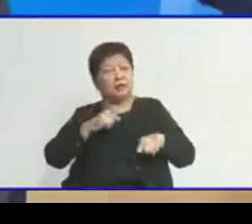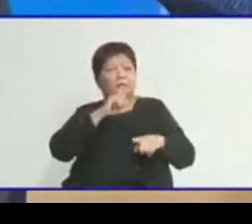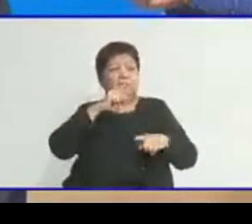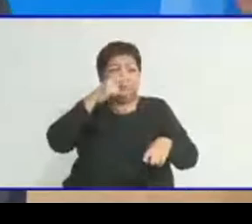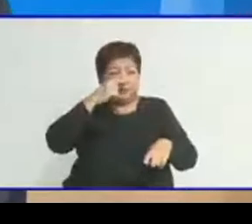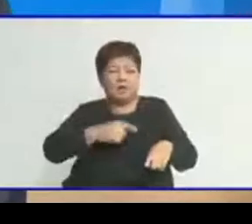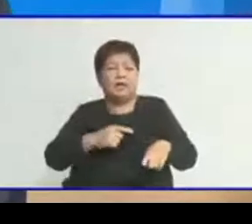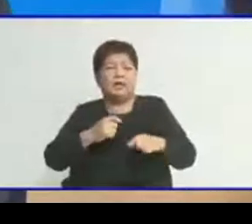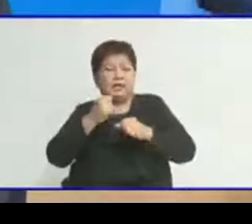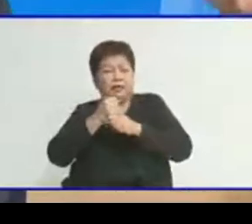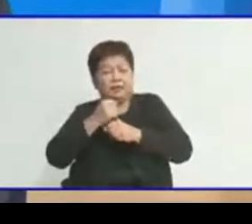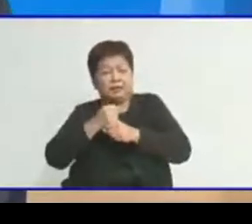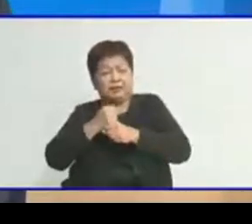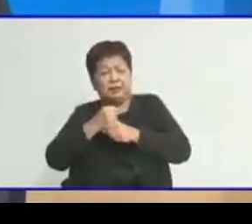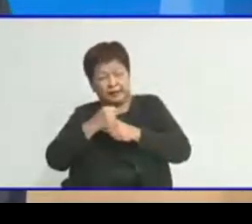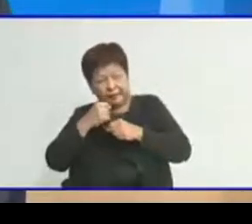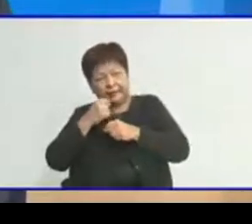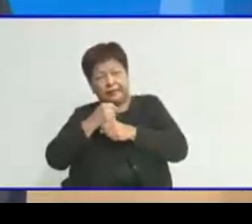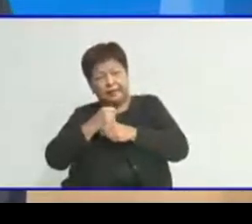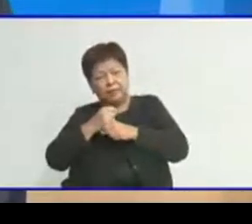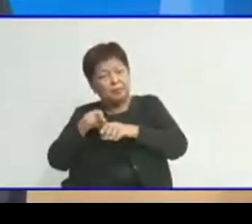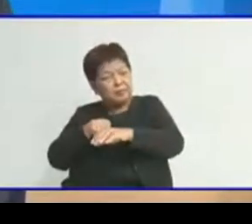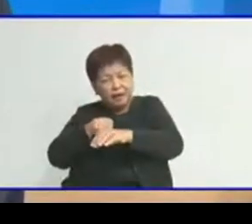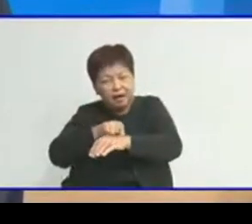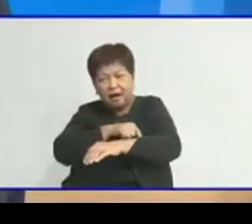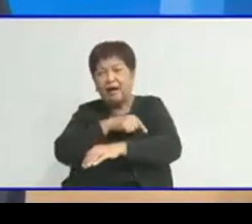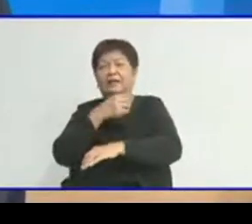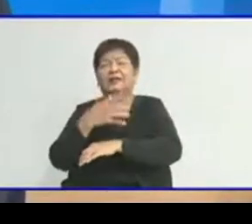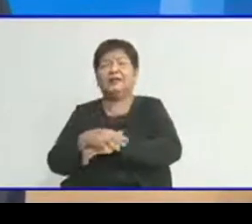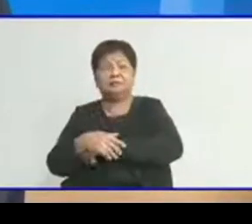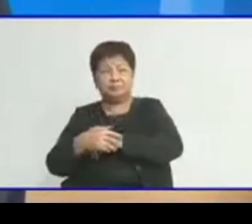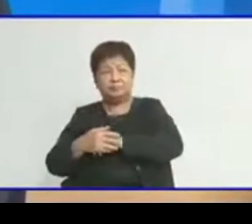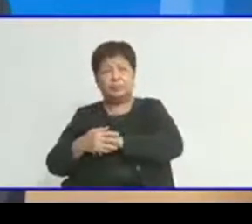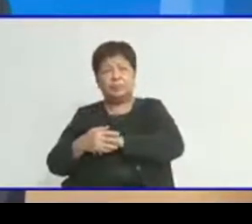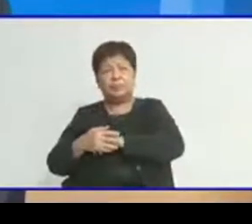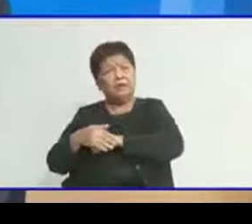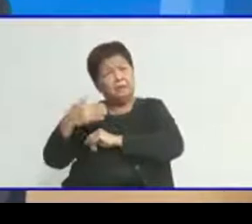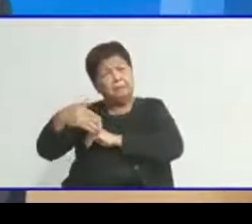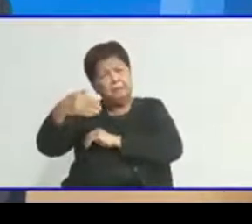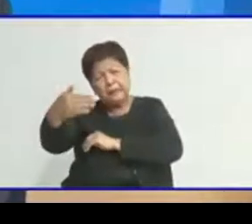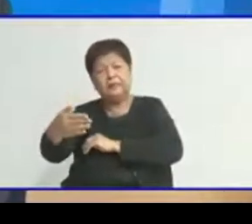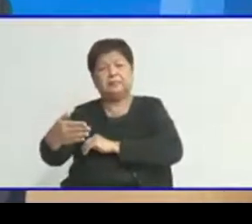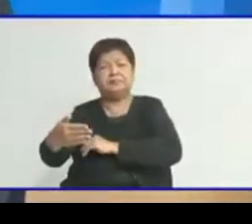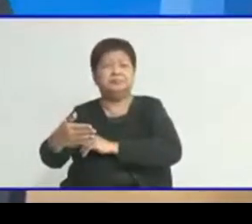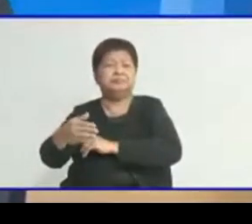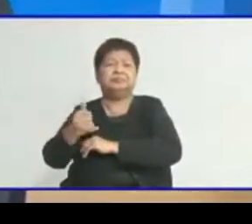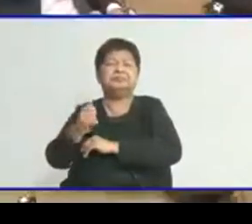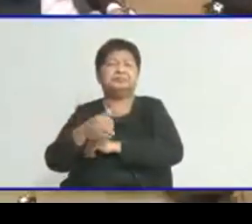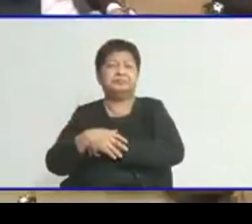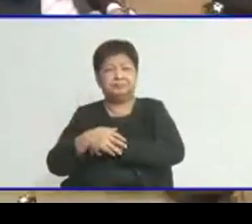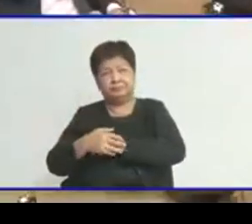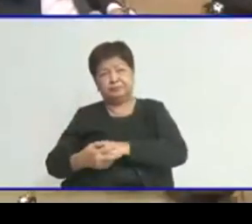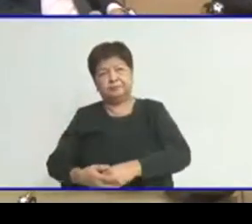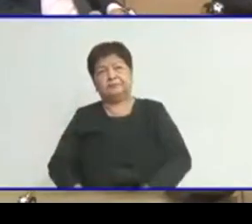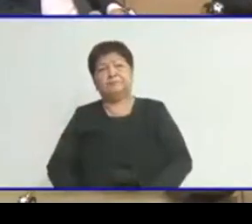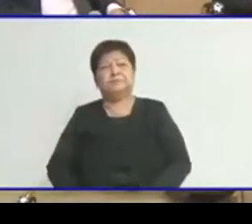าคีแล้วหรือเปล่าอันนี้เป็นโจทย์หนึ่งที่อาจจะต้องตั้งคำถามครับแล้วก็ต้องอาจจะต้องตอบในอนาคตต่อไปครับผม เราอาจจ